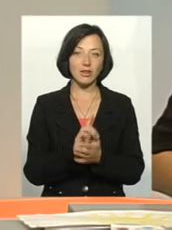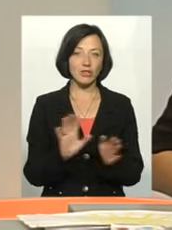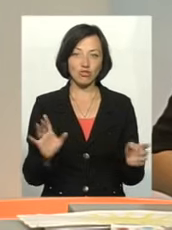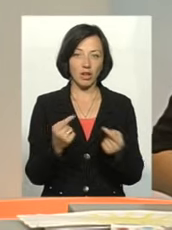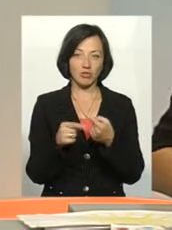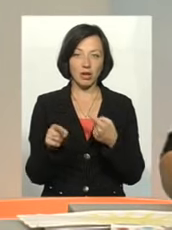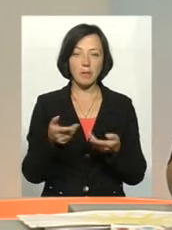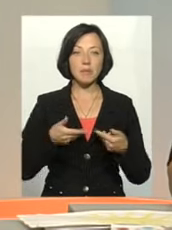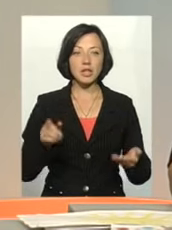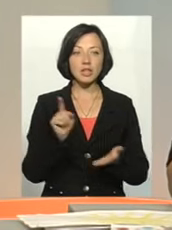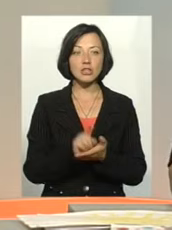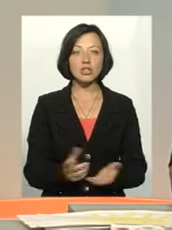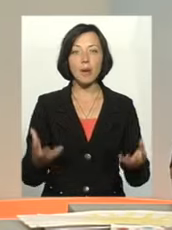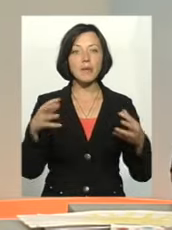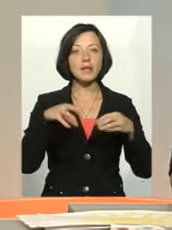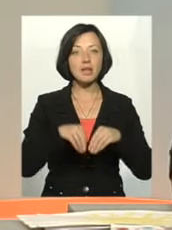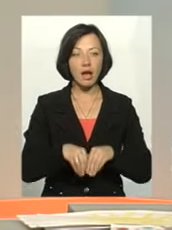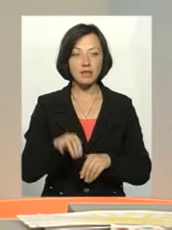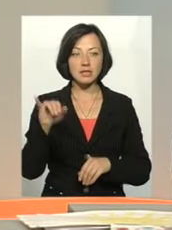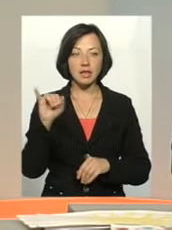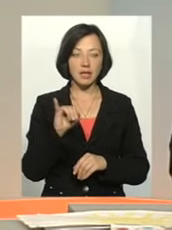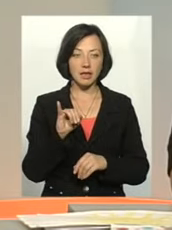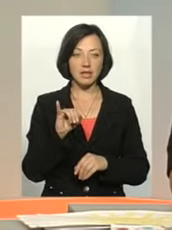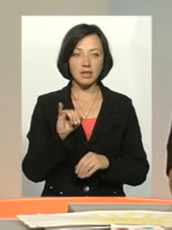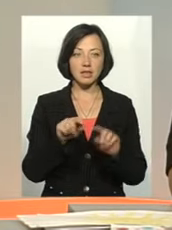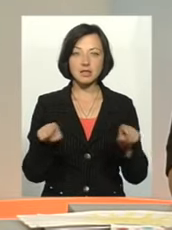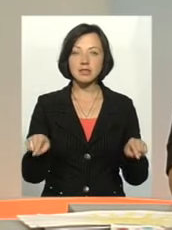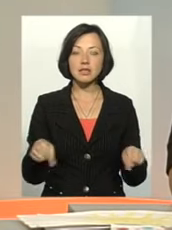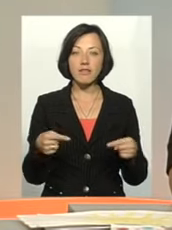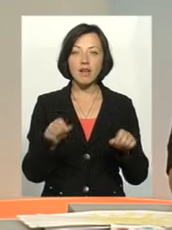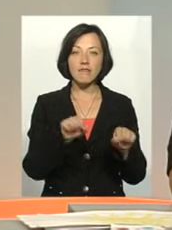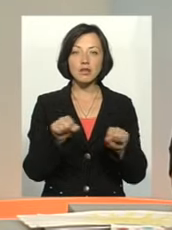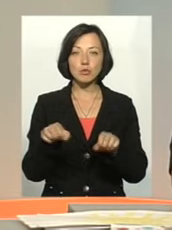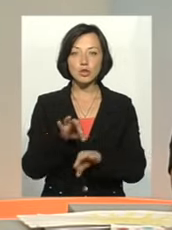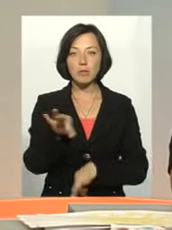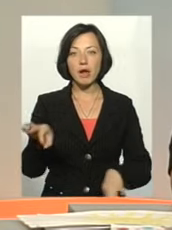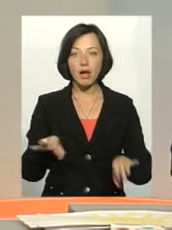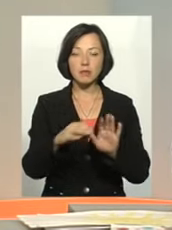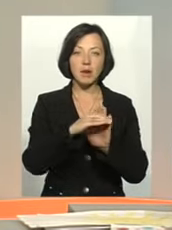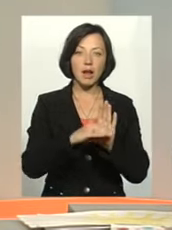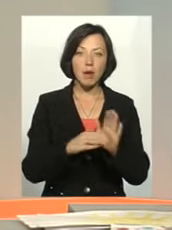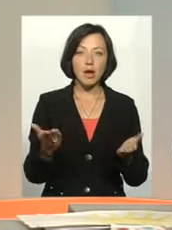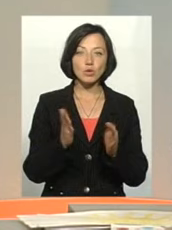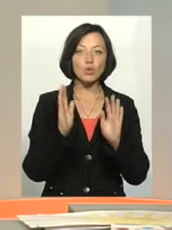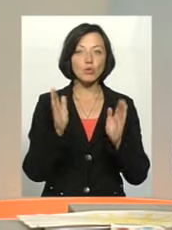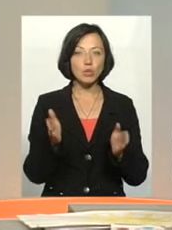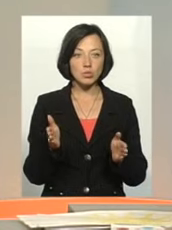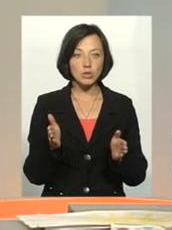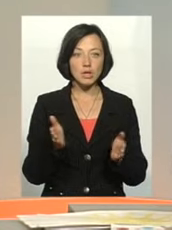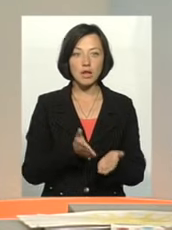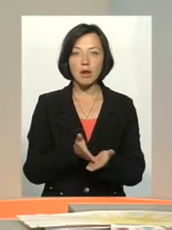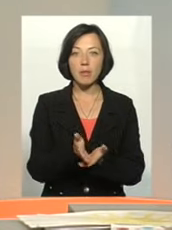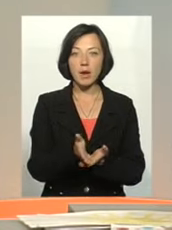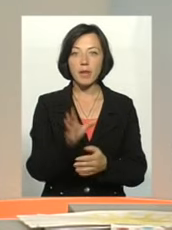мы должны объединяться и создавать возможные проекты, программы, которые будут